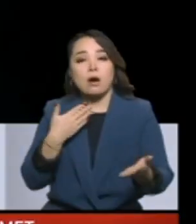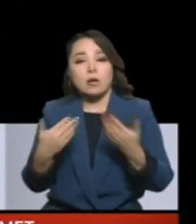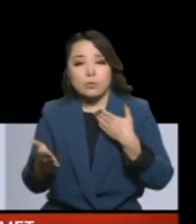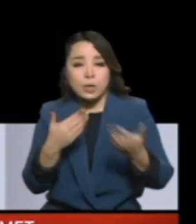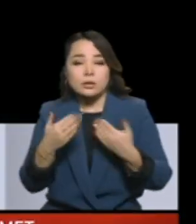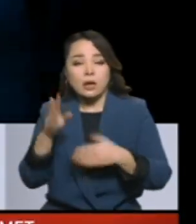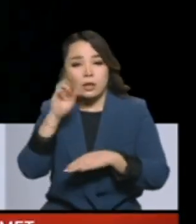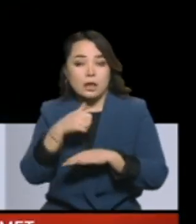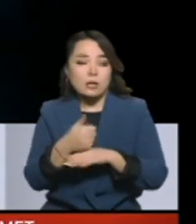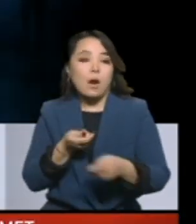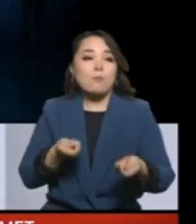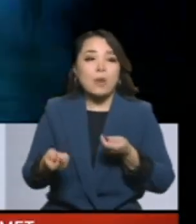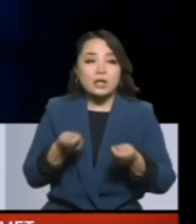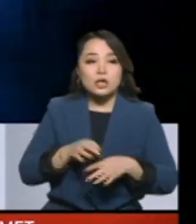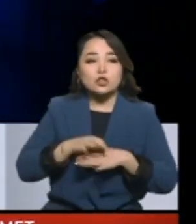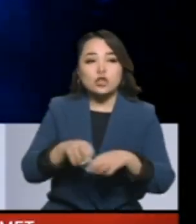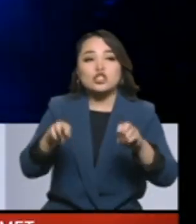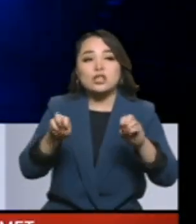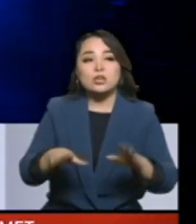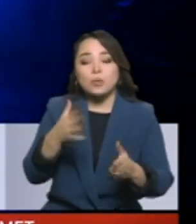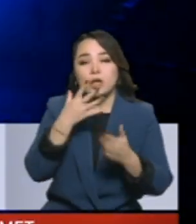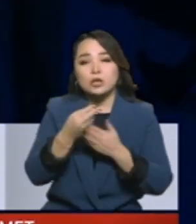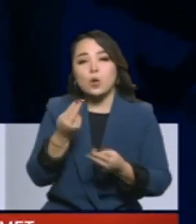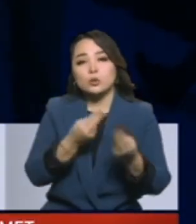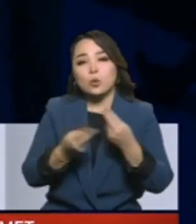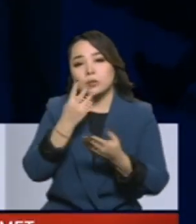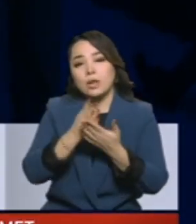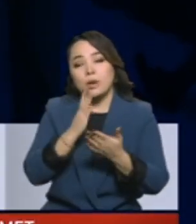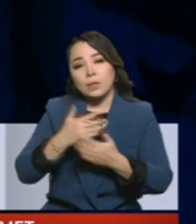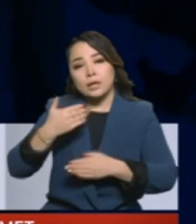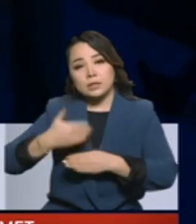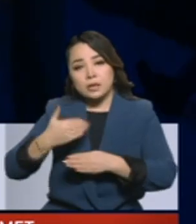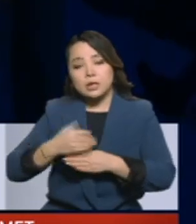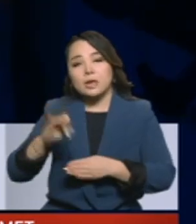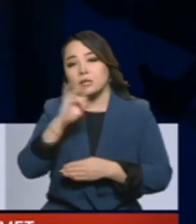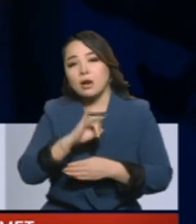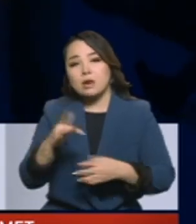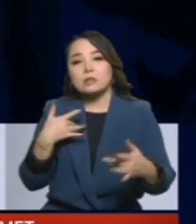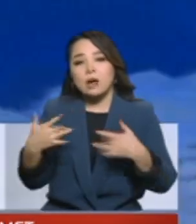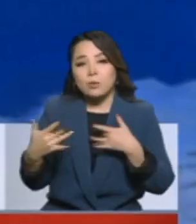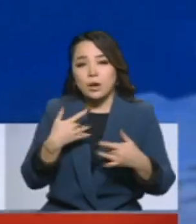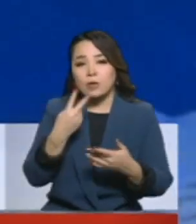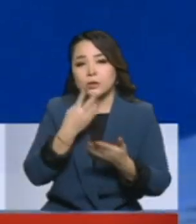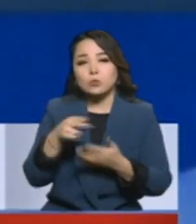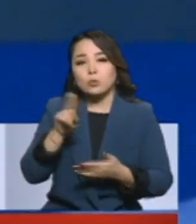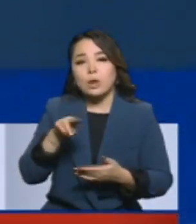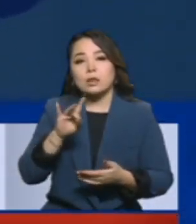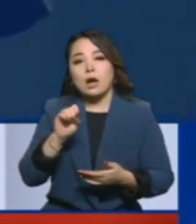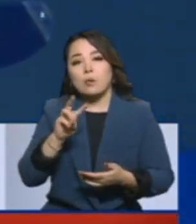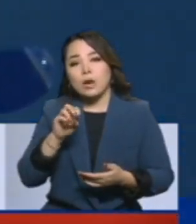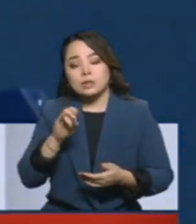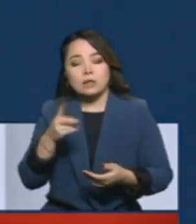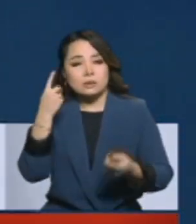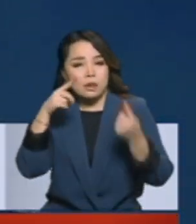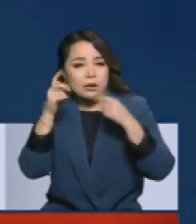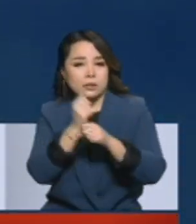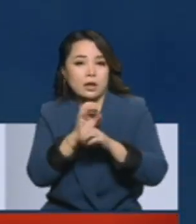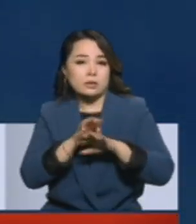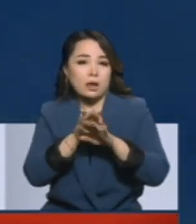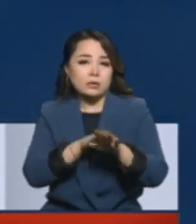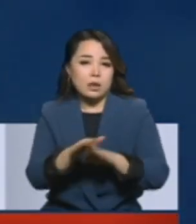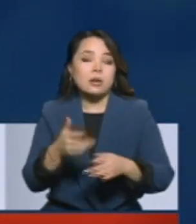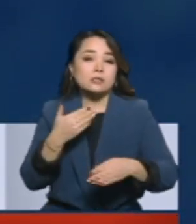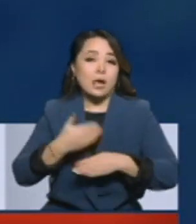ел басқару ісіндегі қабылдаған шешімдері суреттеледі. Тарихи драманың авторы драматург Думан Рамазан. Сахнада Қалибек